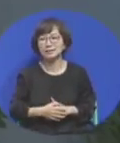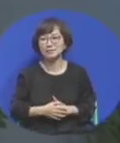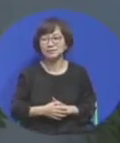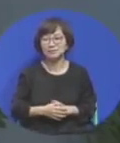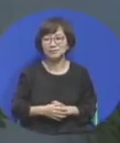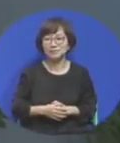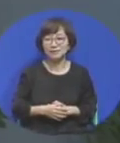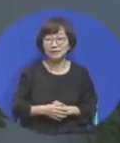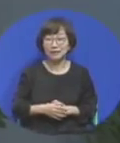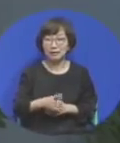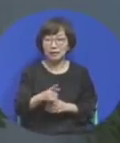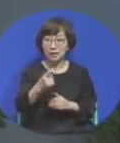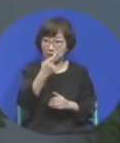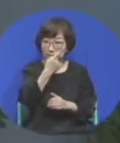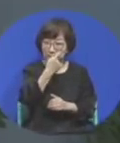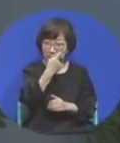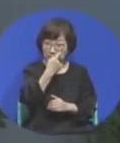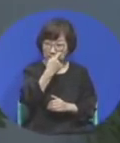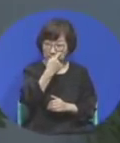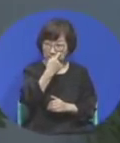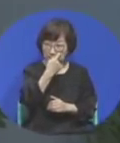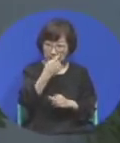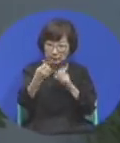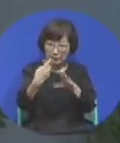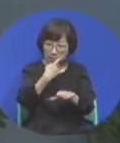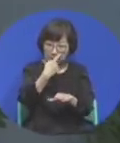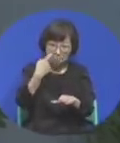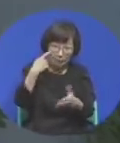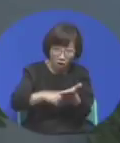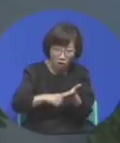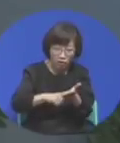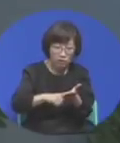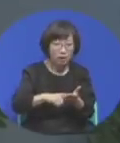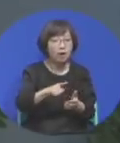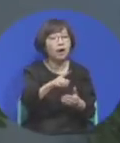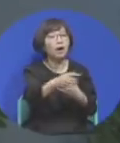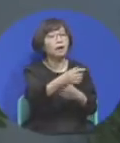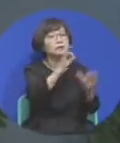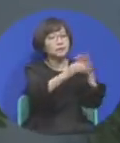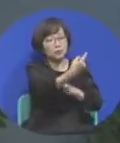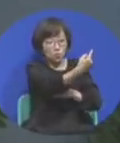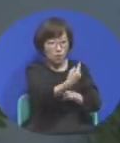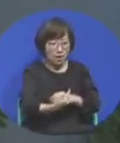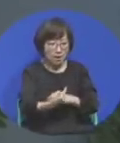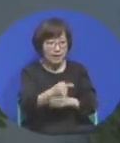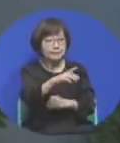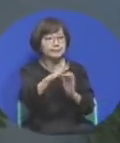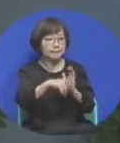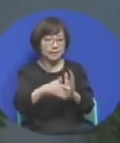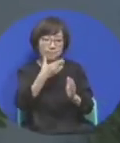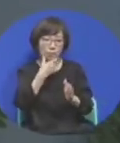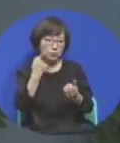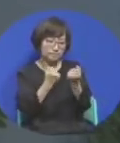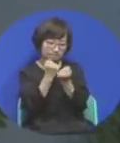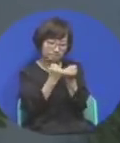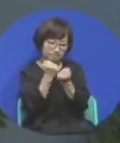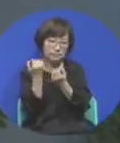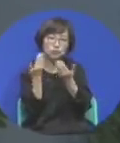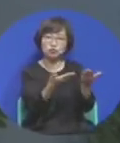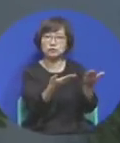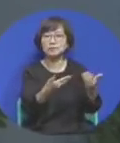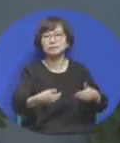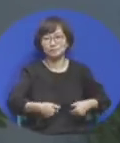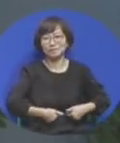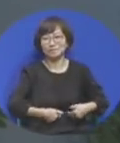그러면 여러분 찾아옵니다. And when they confirm that, they'll come back to you. 그때 답 주는 겁니다. At that time, give them the answer. 그때 이제 복음 주는 겁니다. At that time, give them the